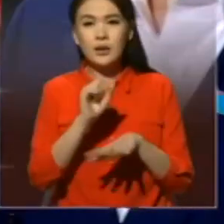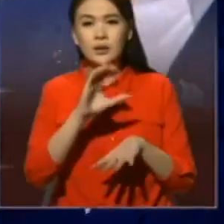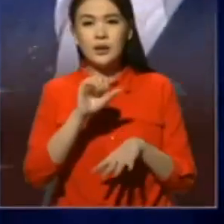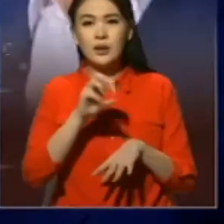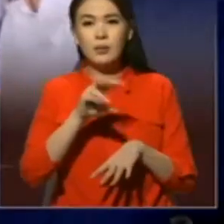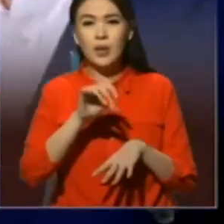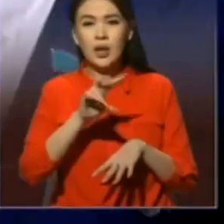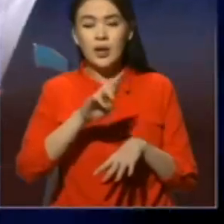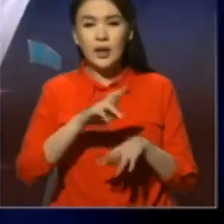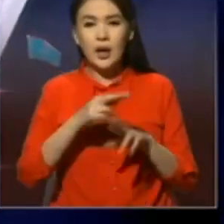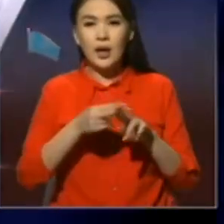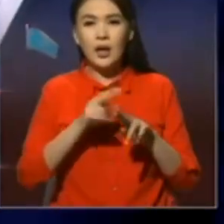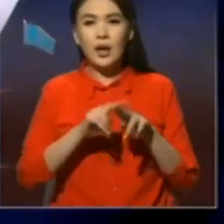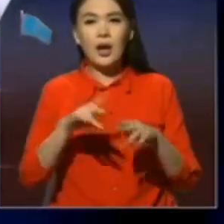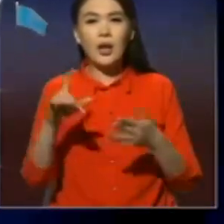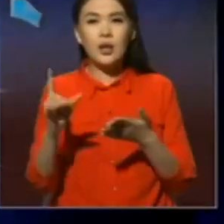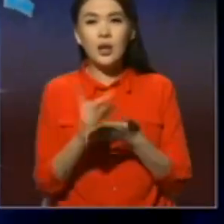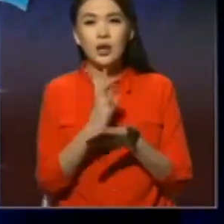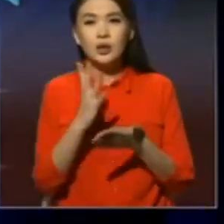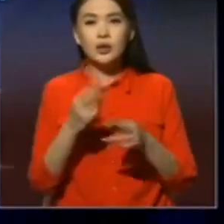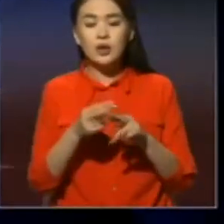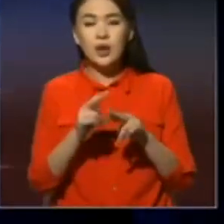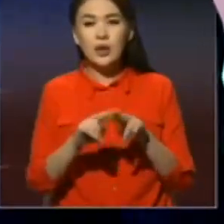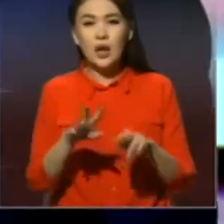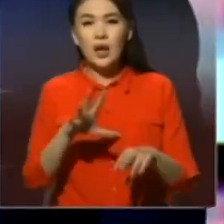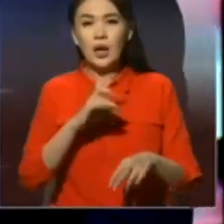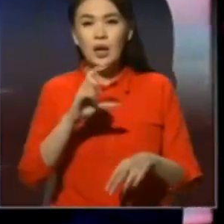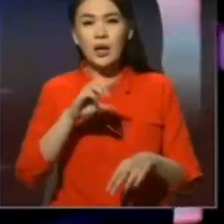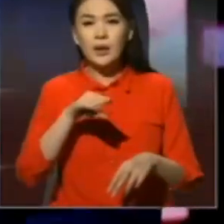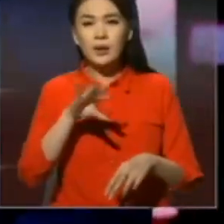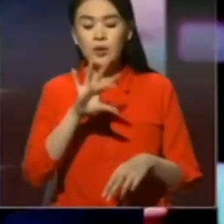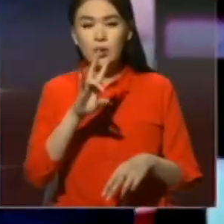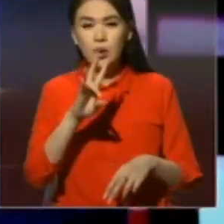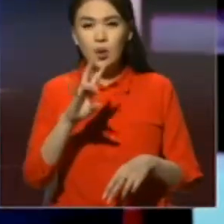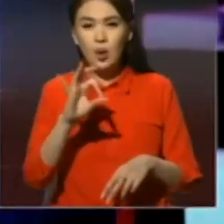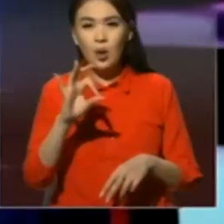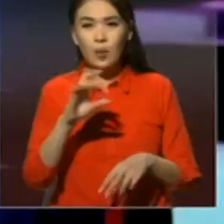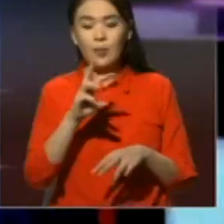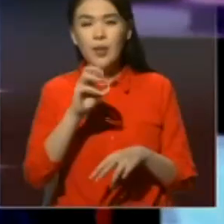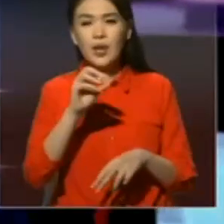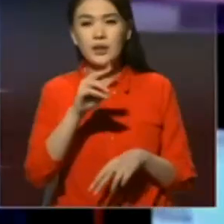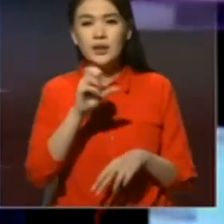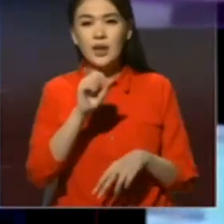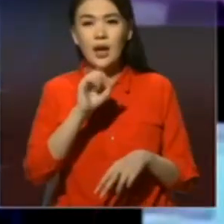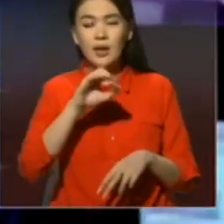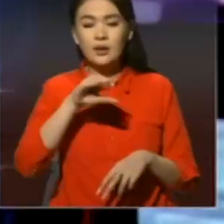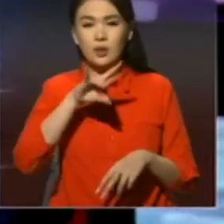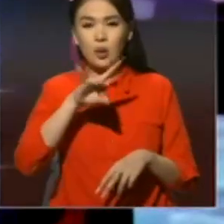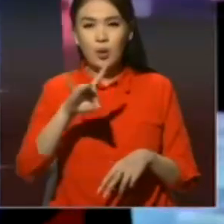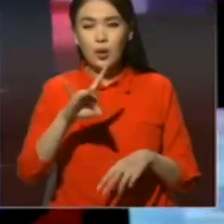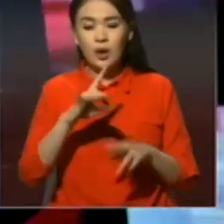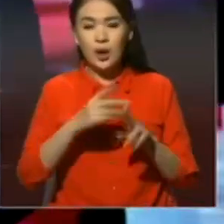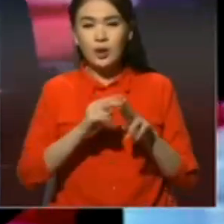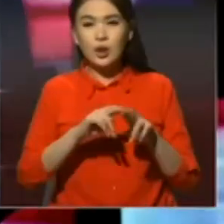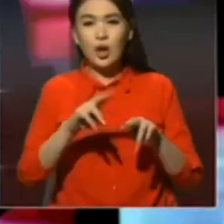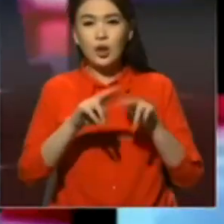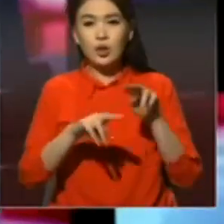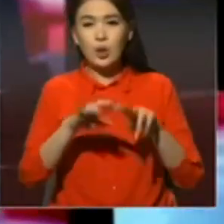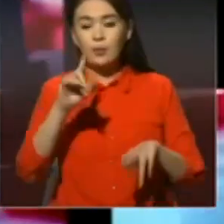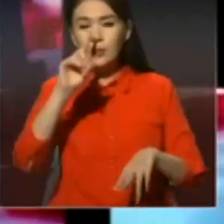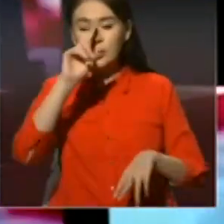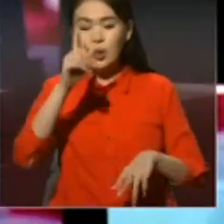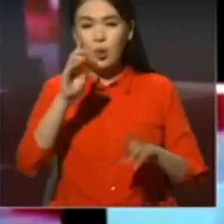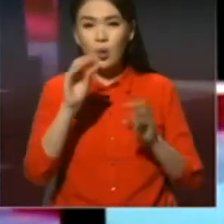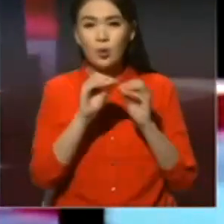негізінен алғаш рет Қазақстан халқы ассамблеясынан этно медиаторлар институты құрылды ғой. Бір жылдың ішінде